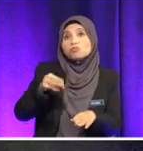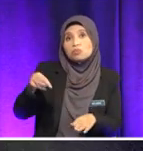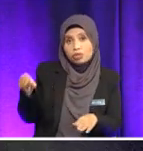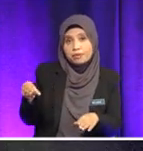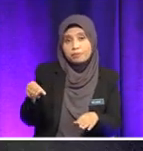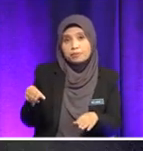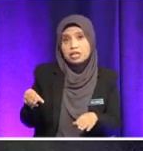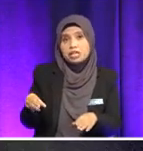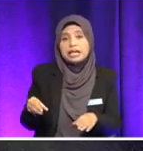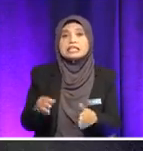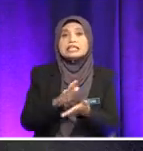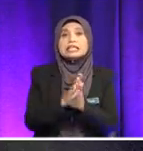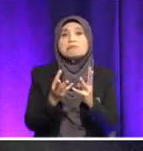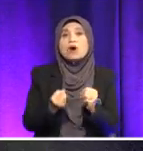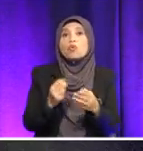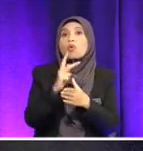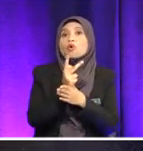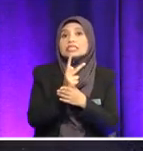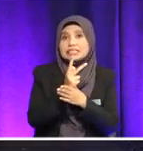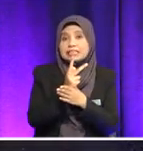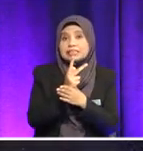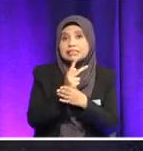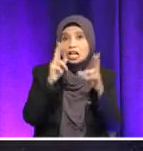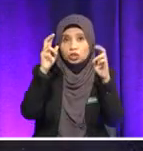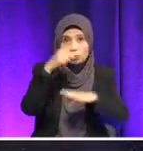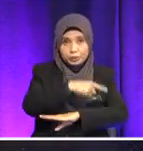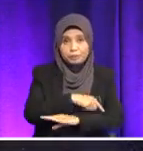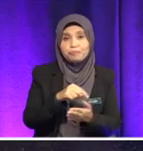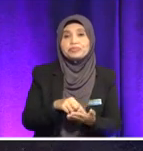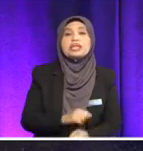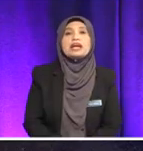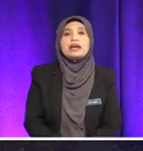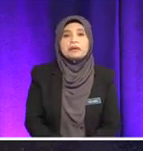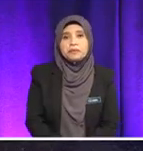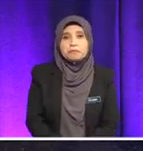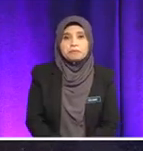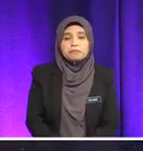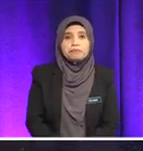perkusian yang pertama Oke saya punya gitu Siapa namamu siapa